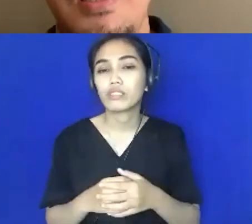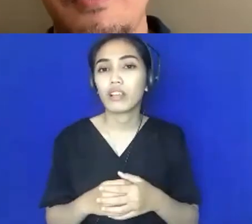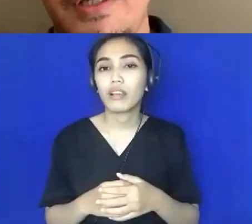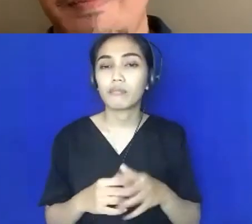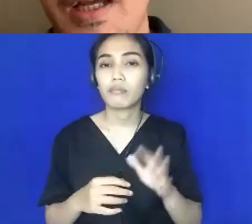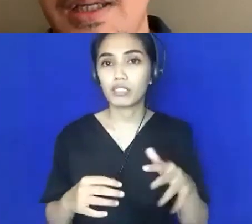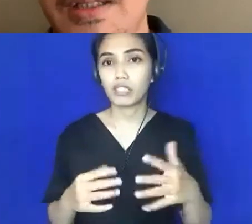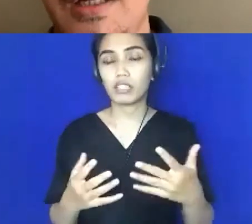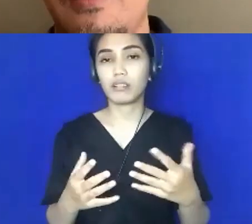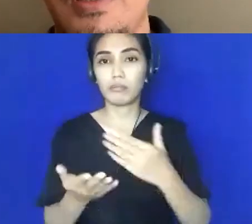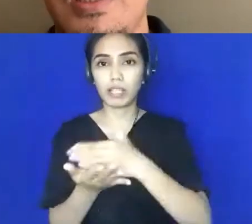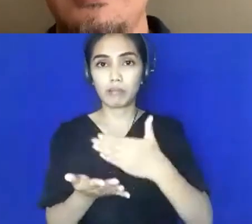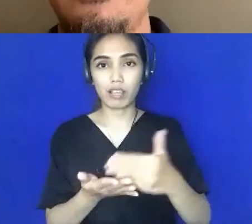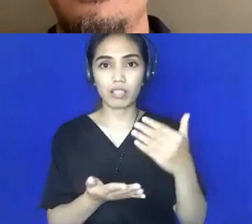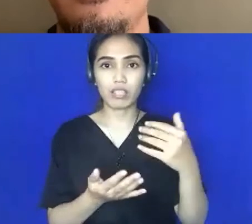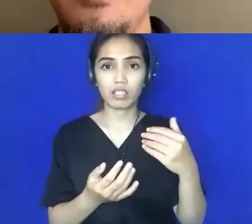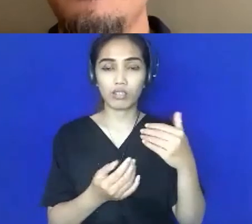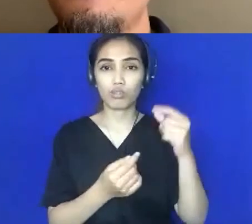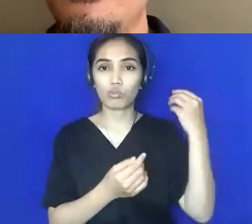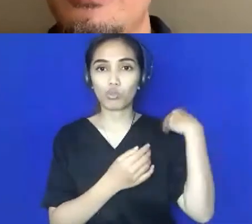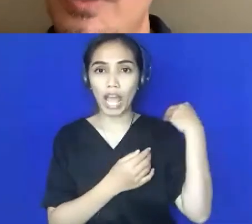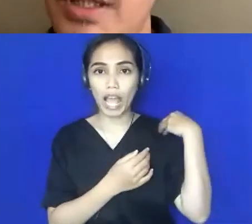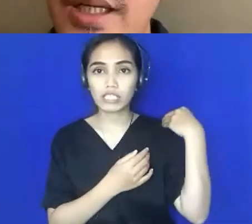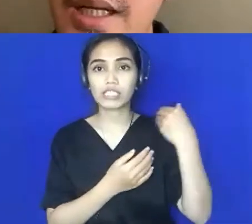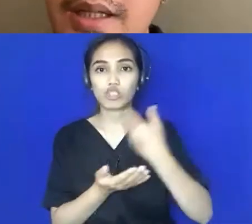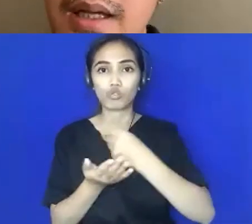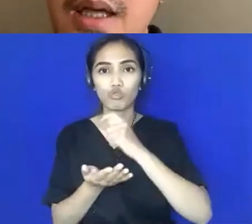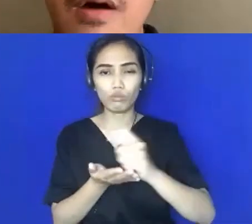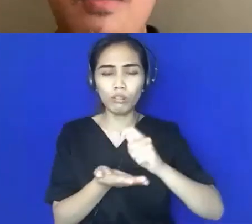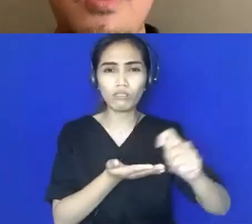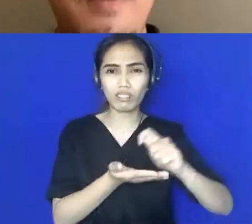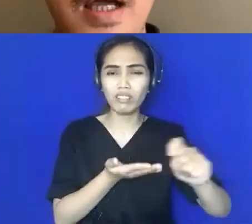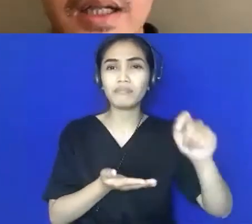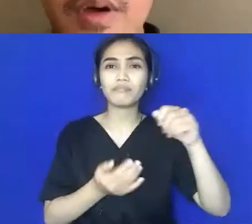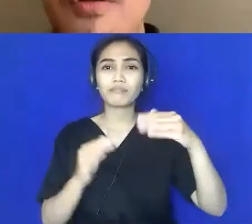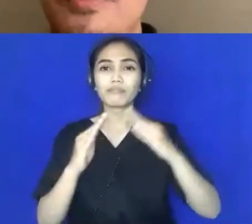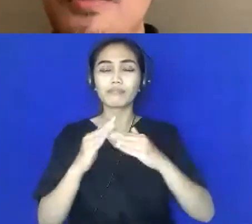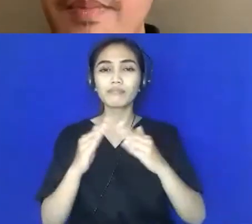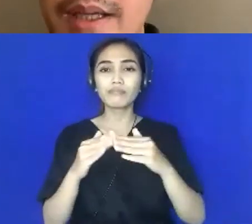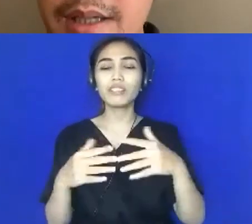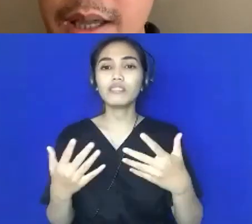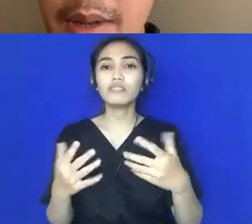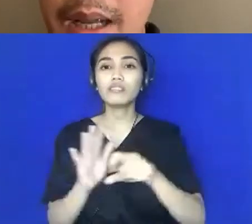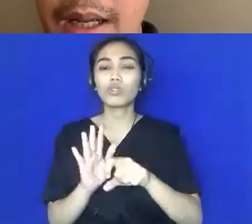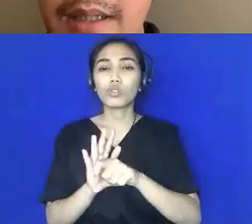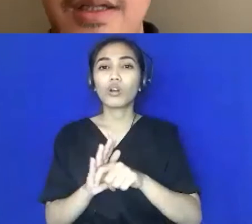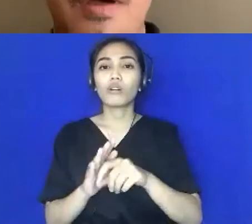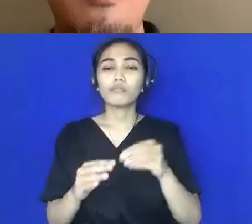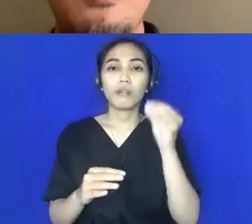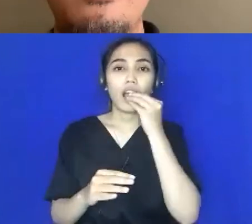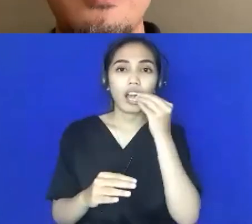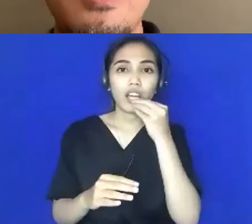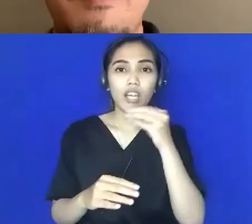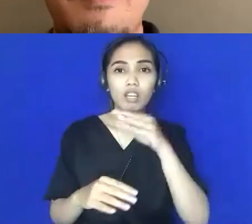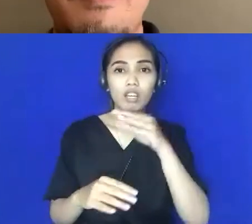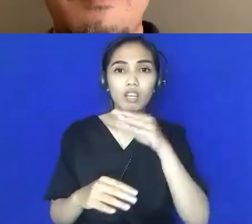berbagi tugas di rumah, dan ini harus ada kesepakatan di antara keluarga, dan kemudian menjadi contoh buat anak-anaknya. Oh, kalau makan itu harus duduk di meja makan gitu.